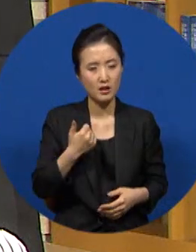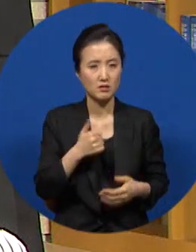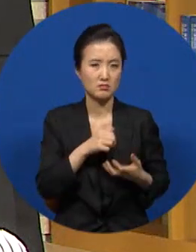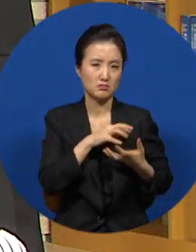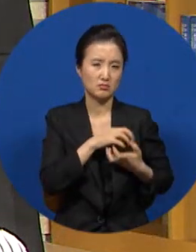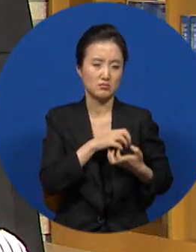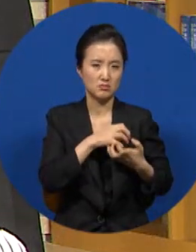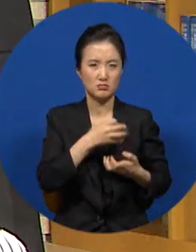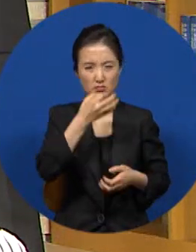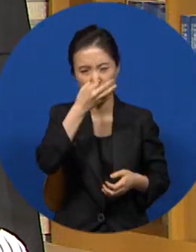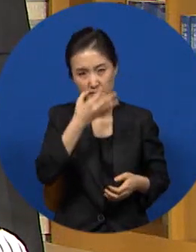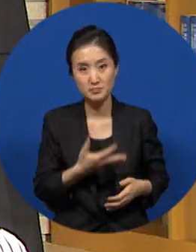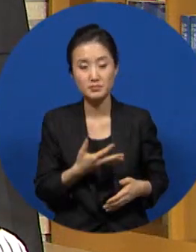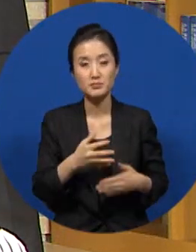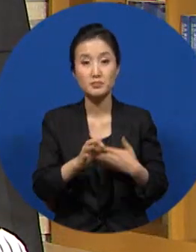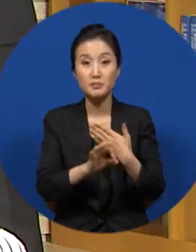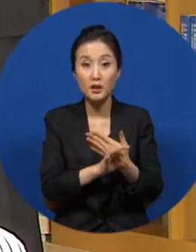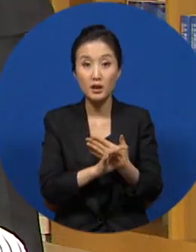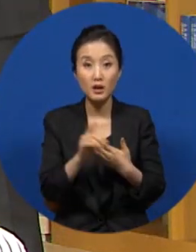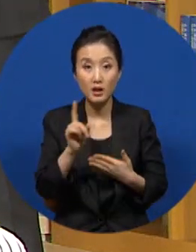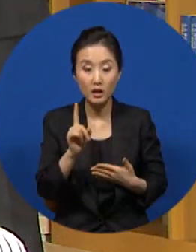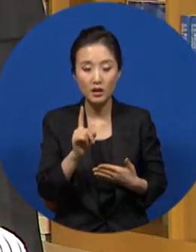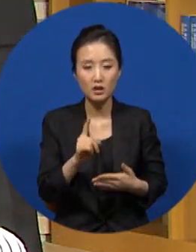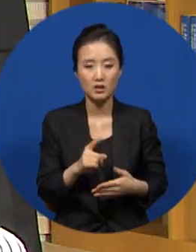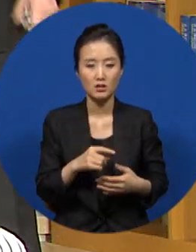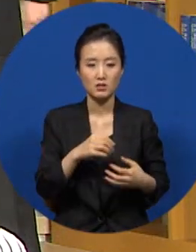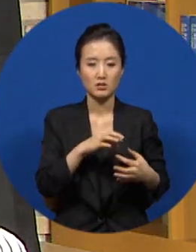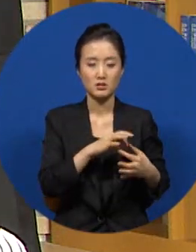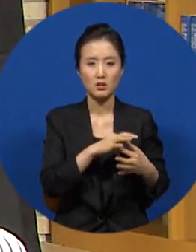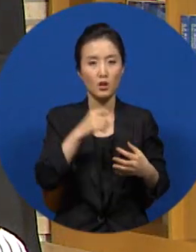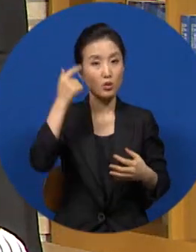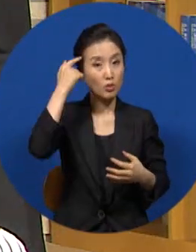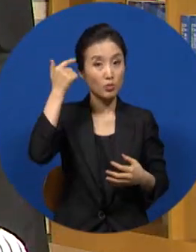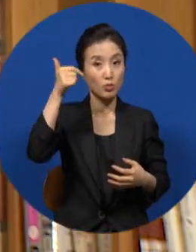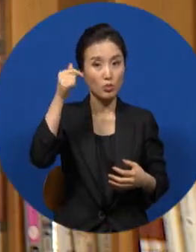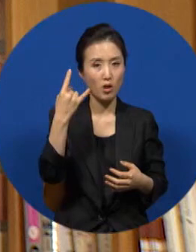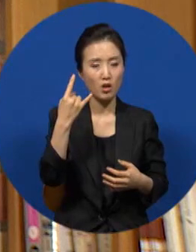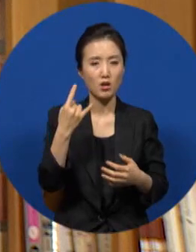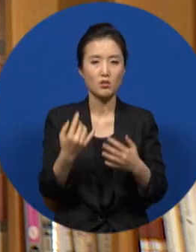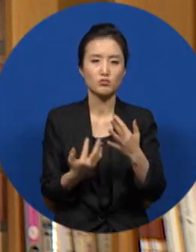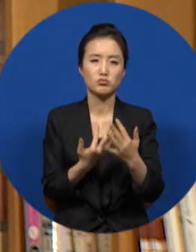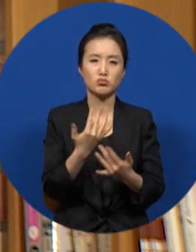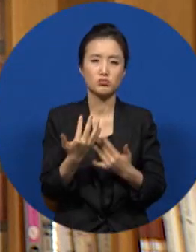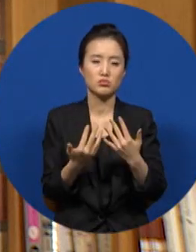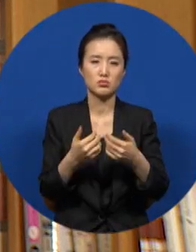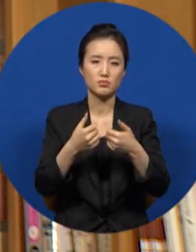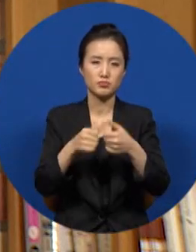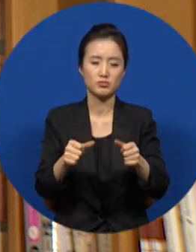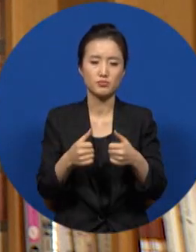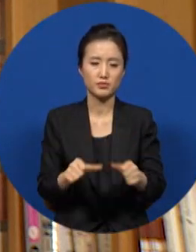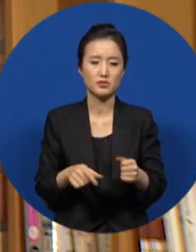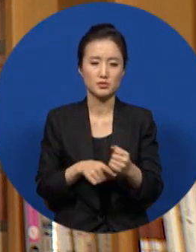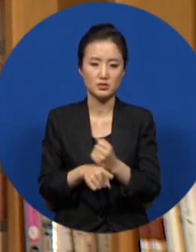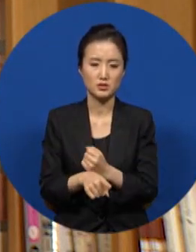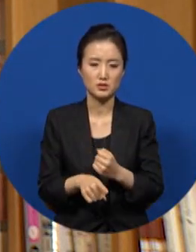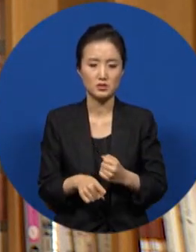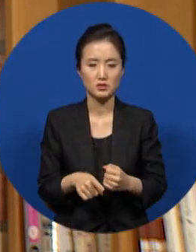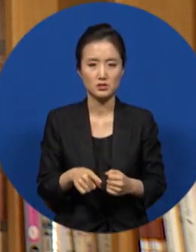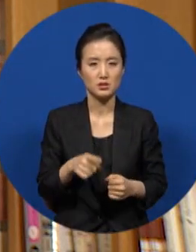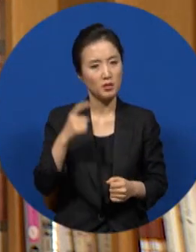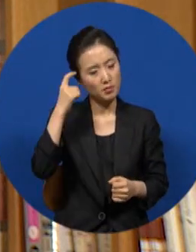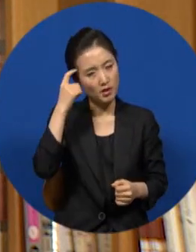인해서 걱정으로 이제 들어오면은 뇌가 불탄다고 합니다. 뇌세포가 깨진대요. 그러니까 이게 골치 아픈 세상인